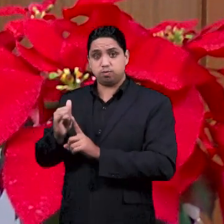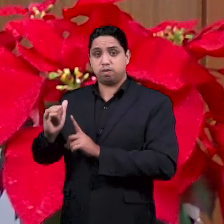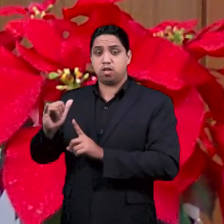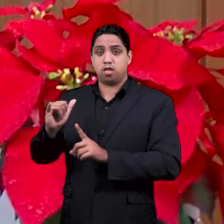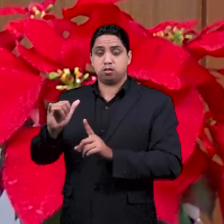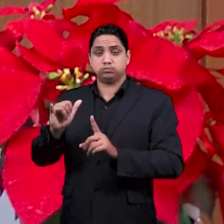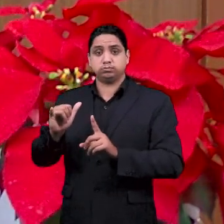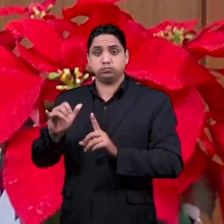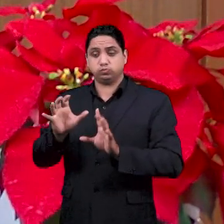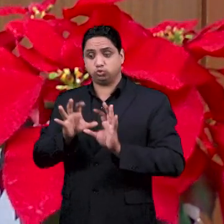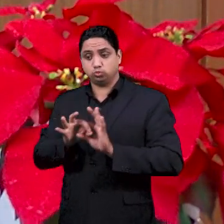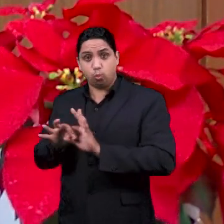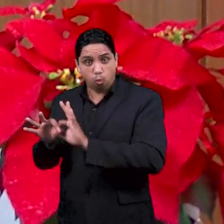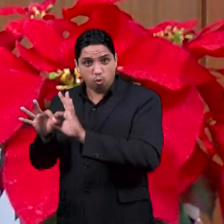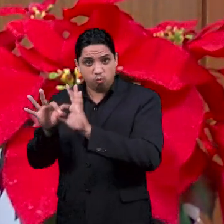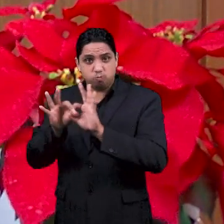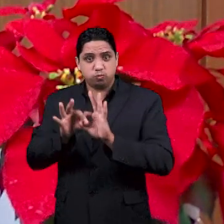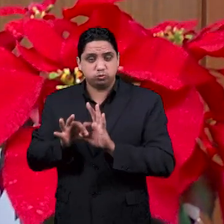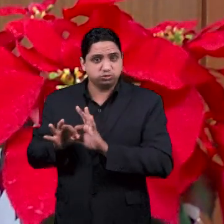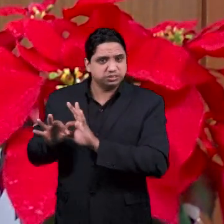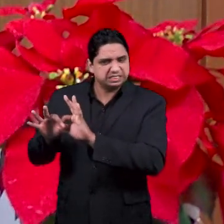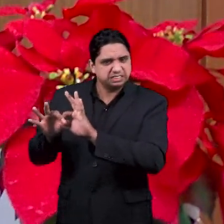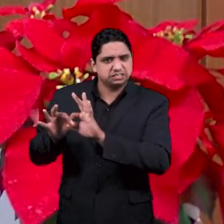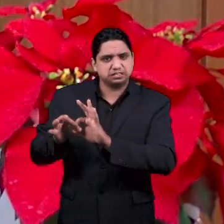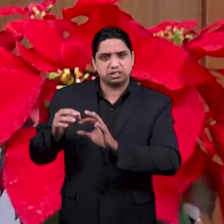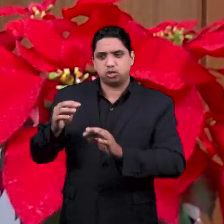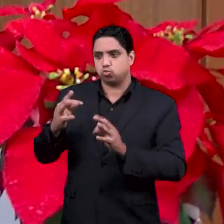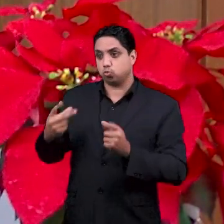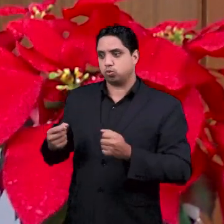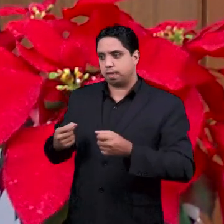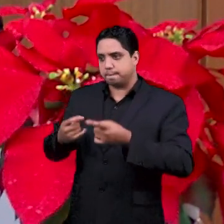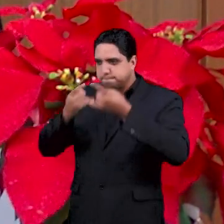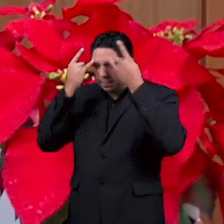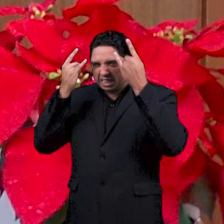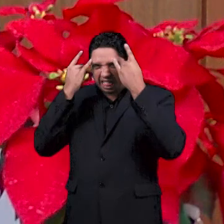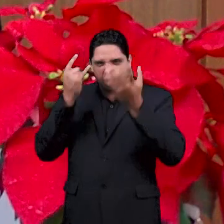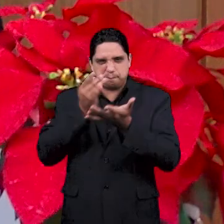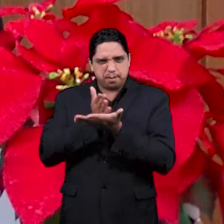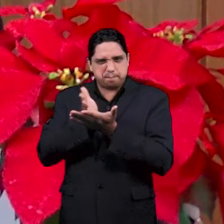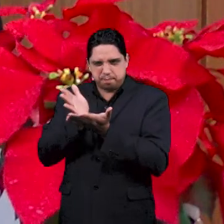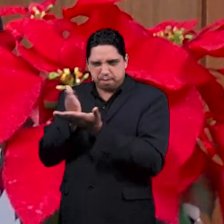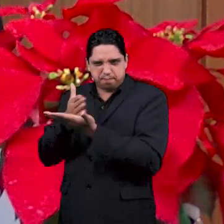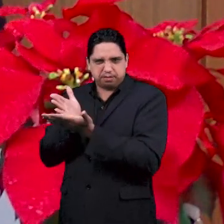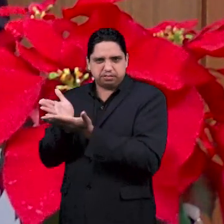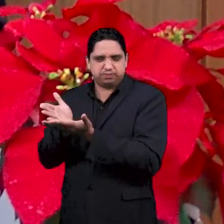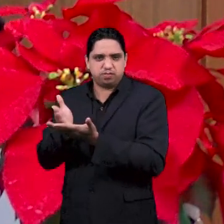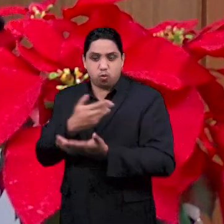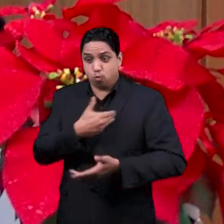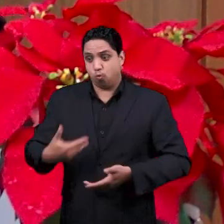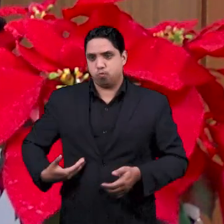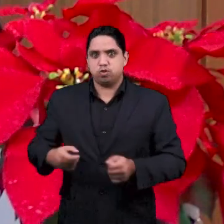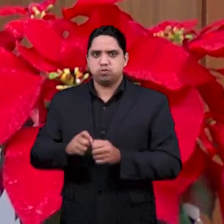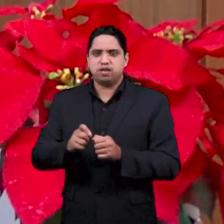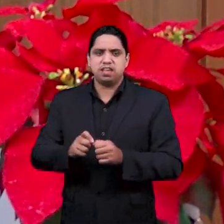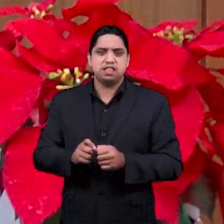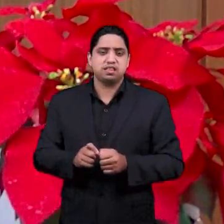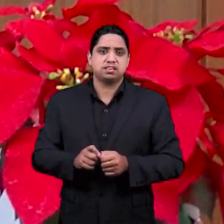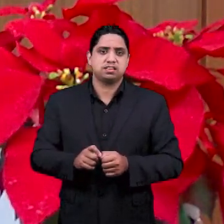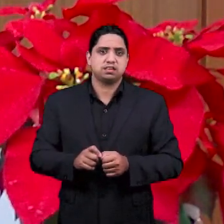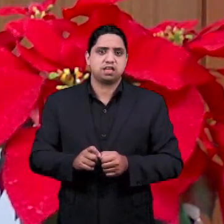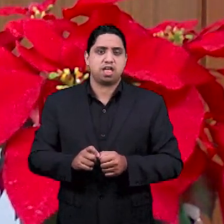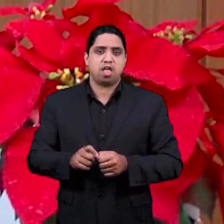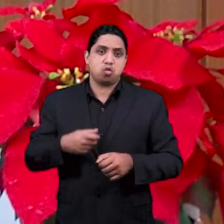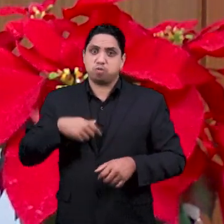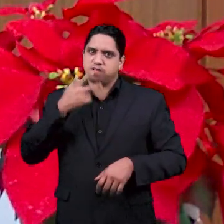что общение в социализме, когда правительство забирает все